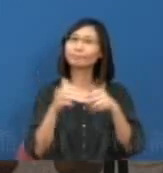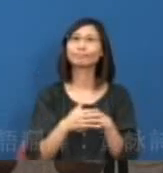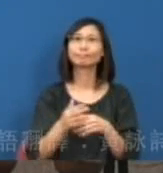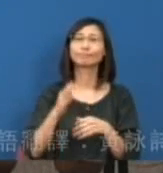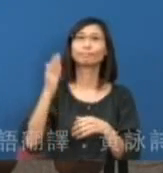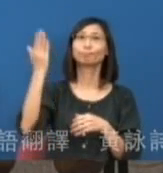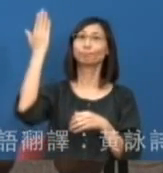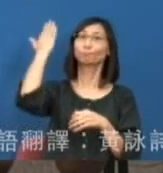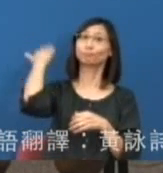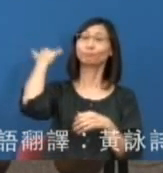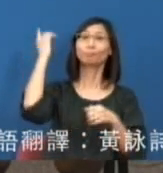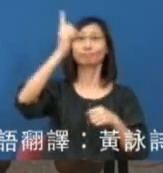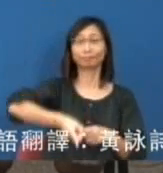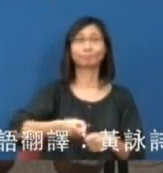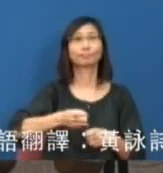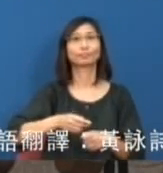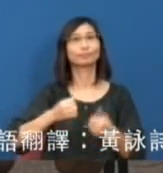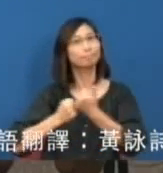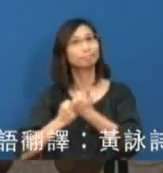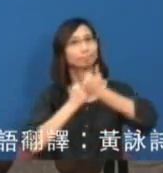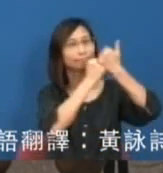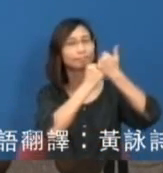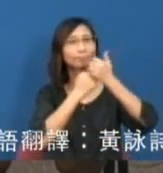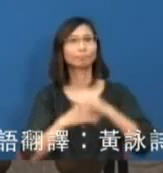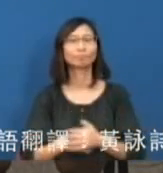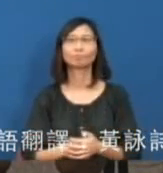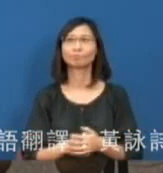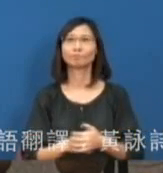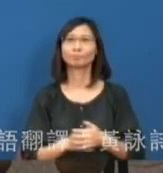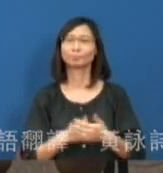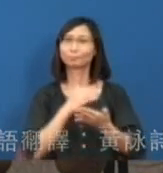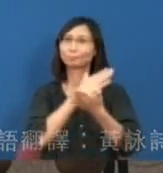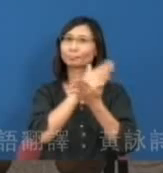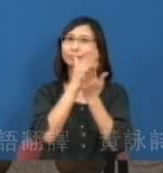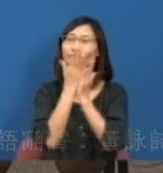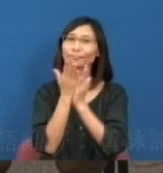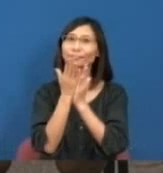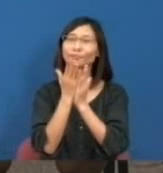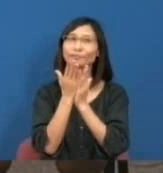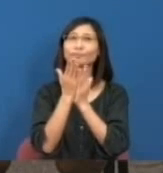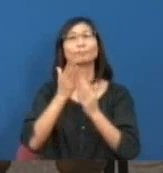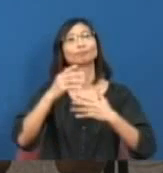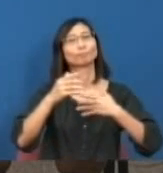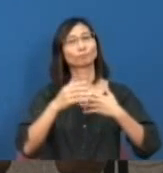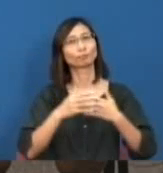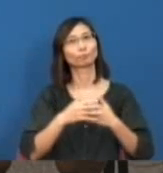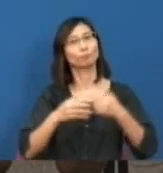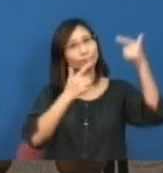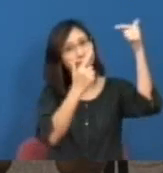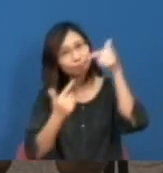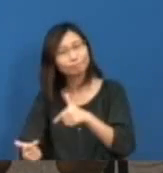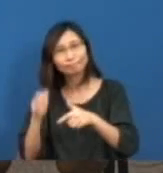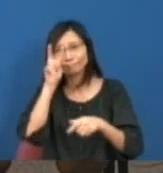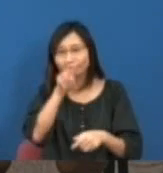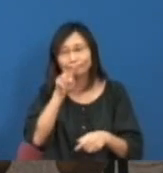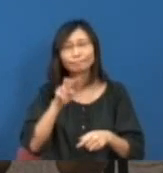那100集里面对我们的支持啊，无论即任何情况之下都继续看这个节